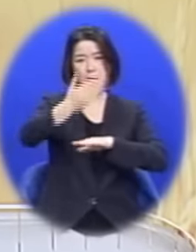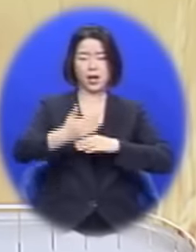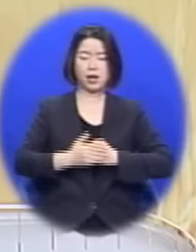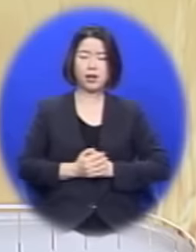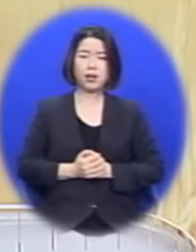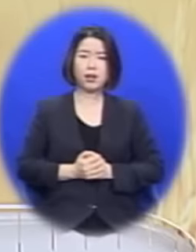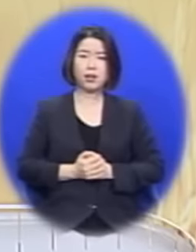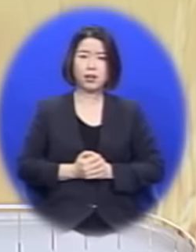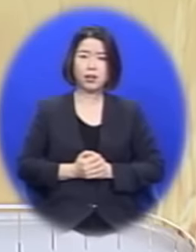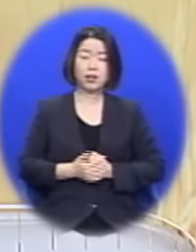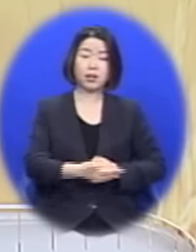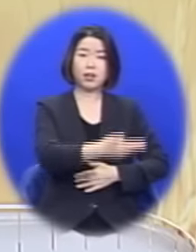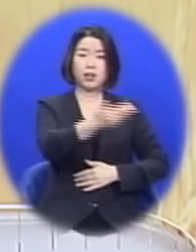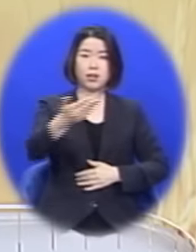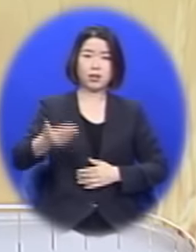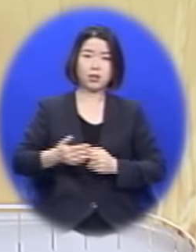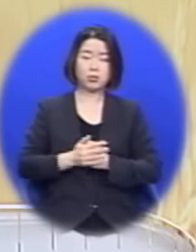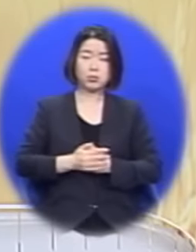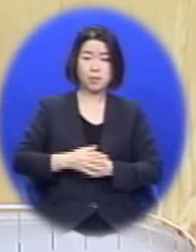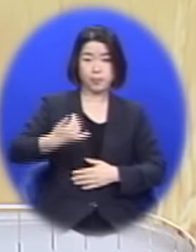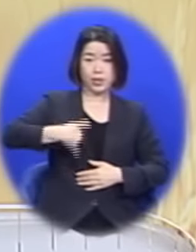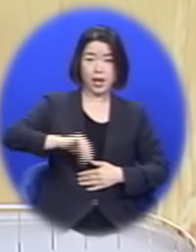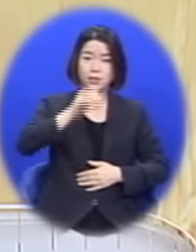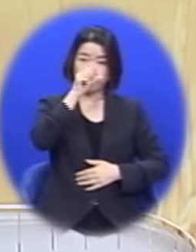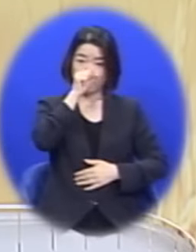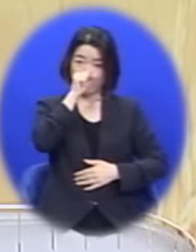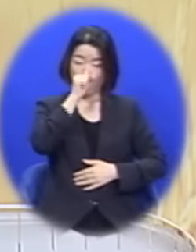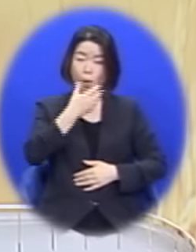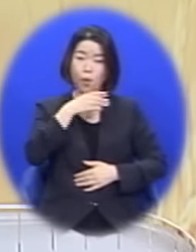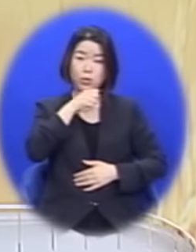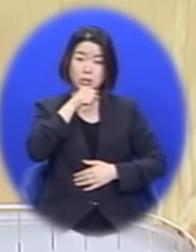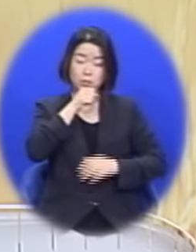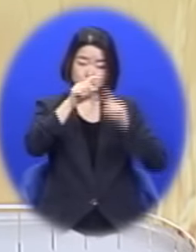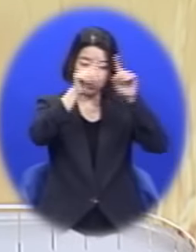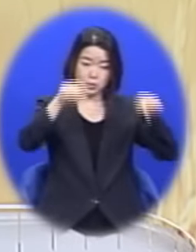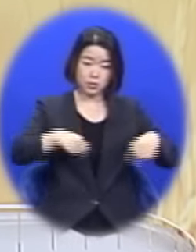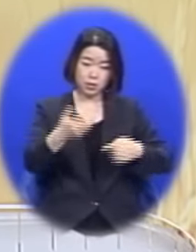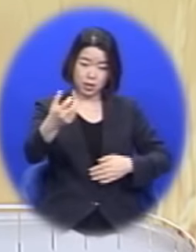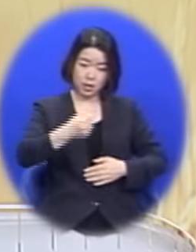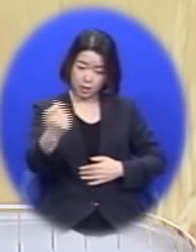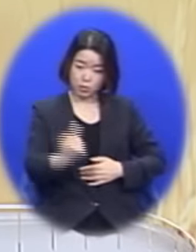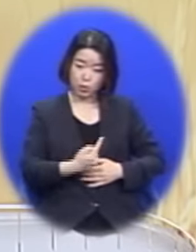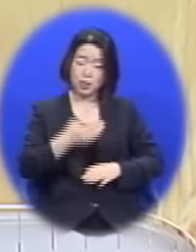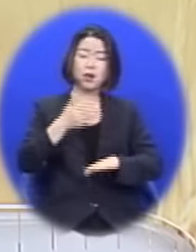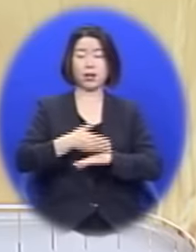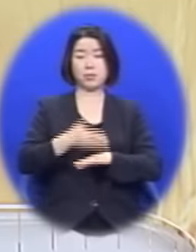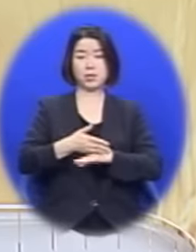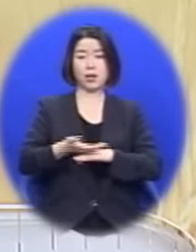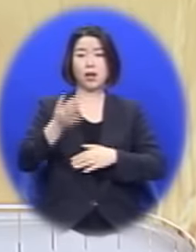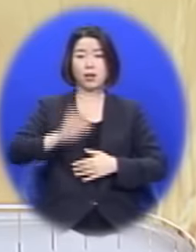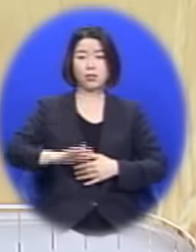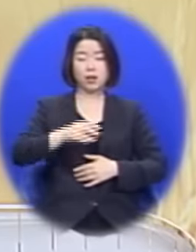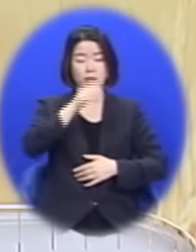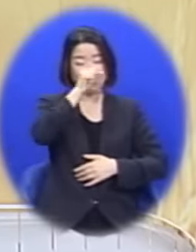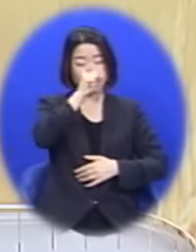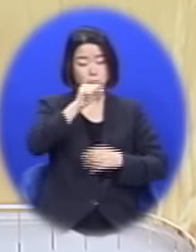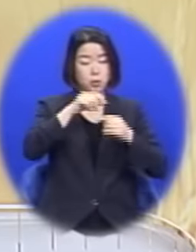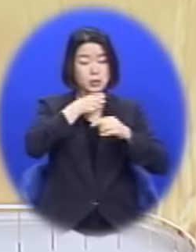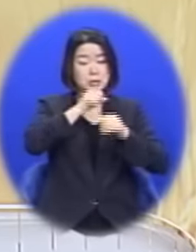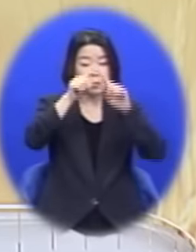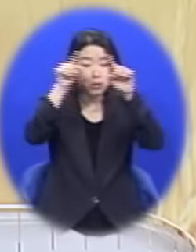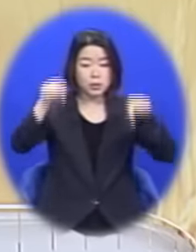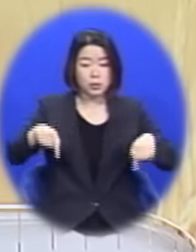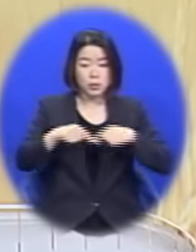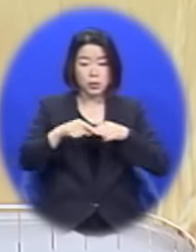여러분, 자녀가 좋은 성적표 가져오면 감사하죠. 그런데 자녀가 좋은 성적표